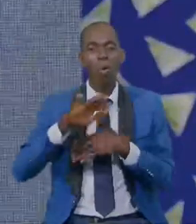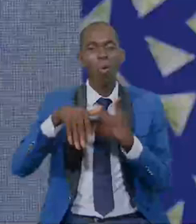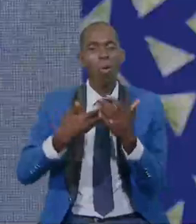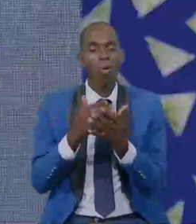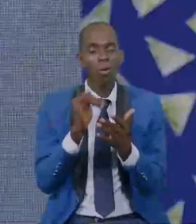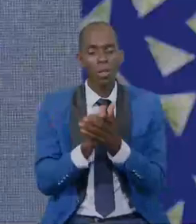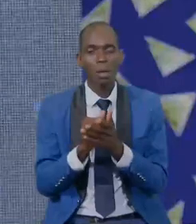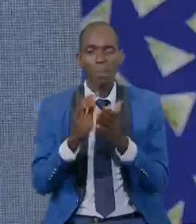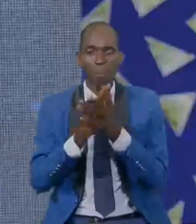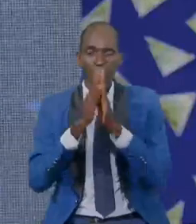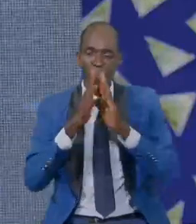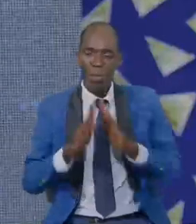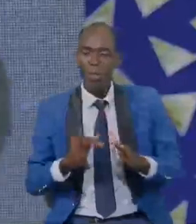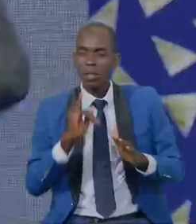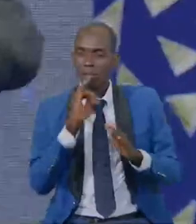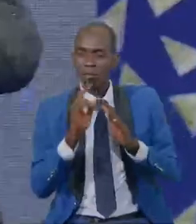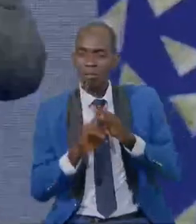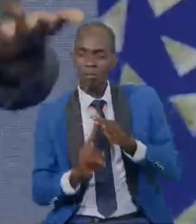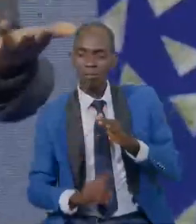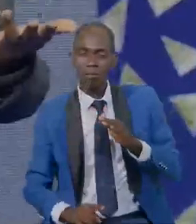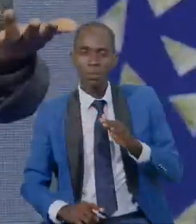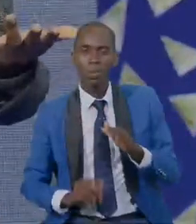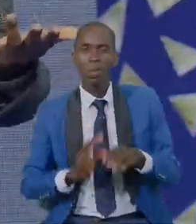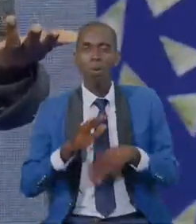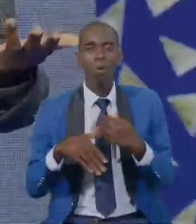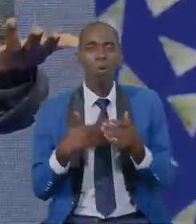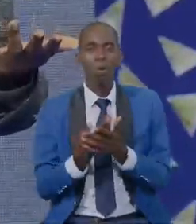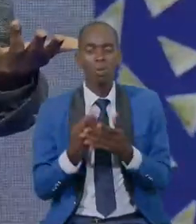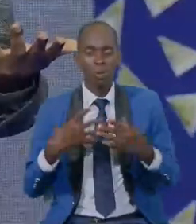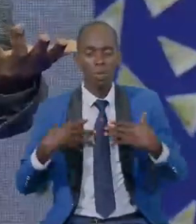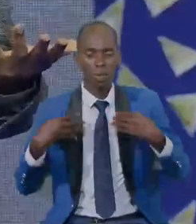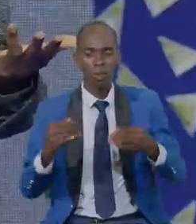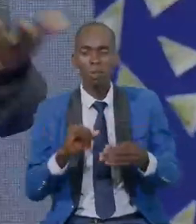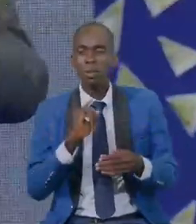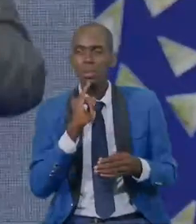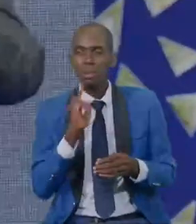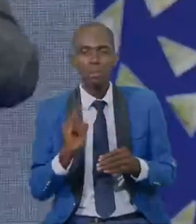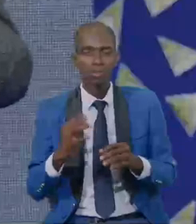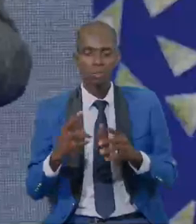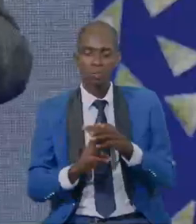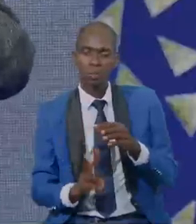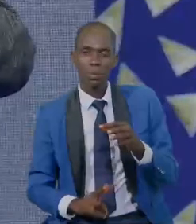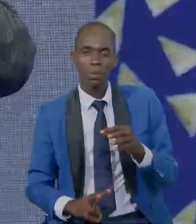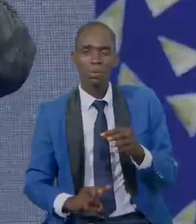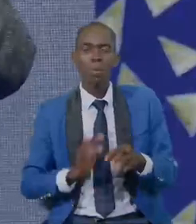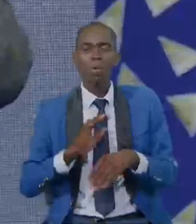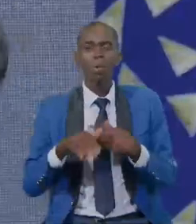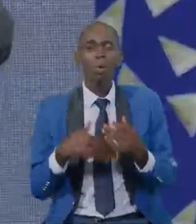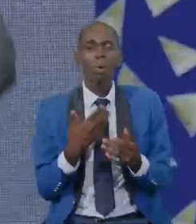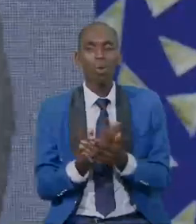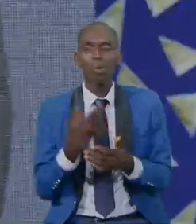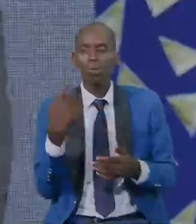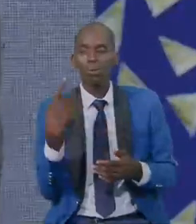Une semaine après la croisade, la paix s'évapore. Toute la paix n'est